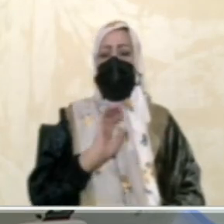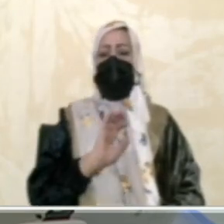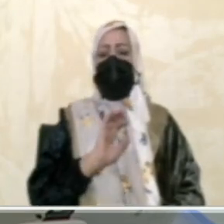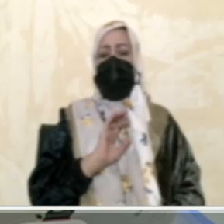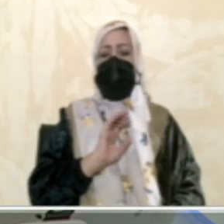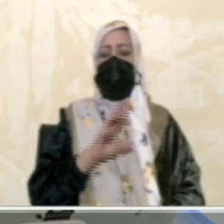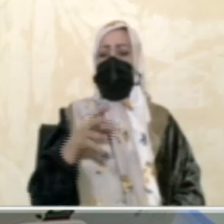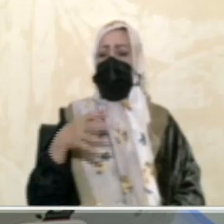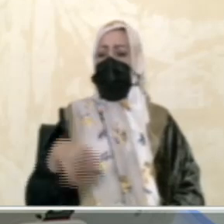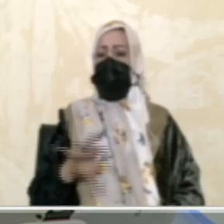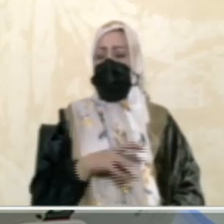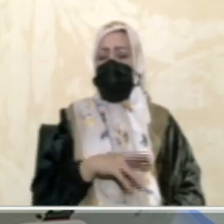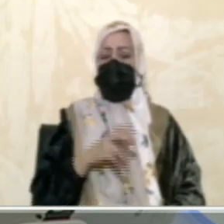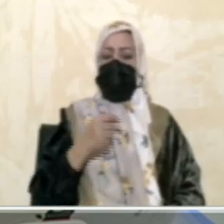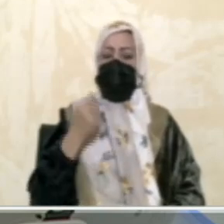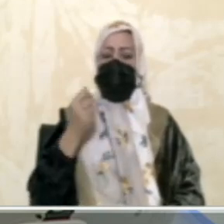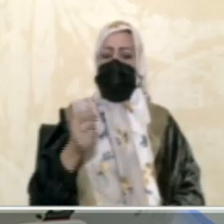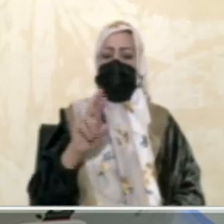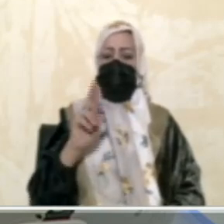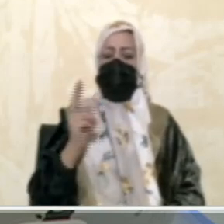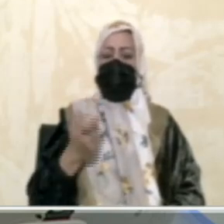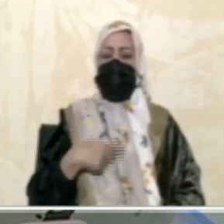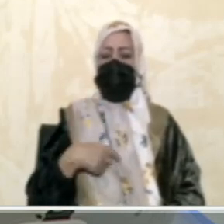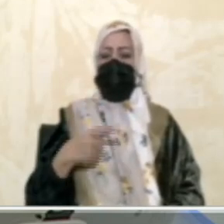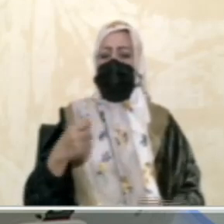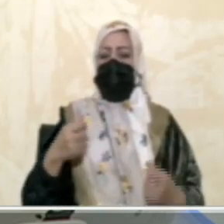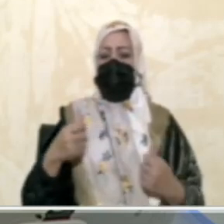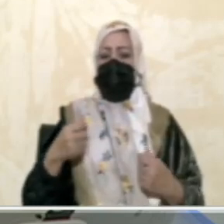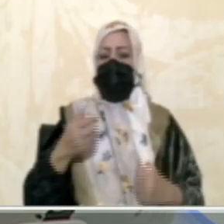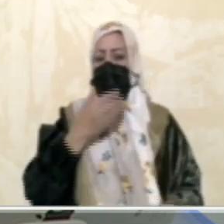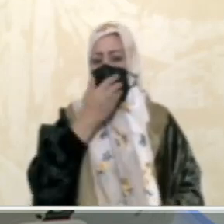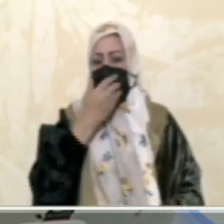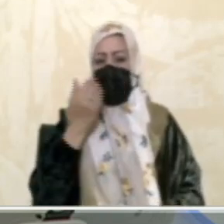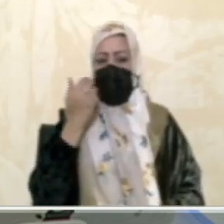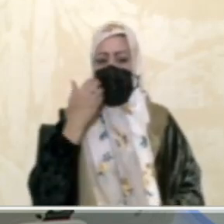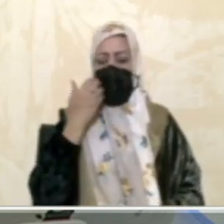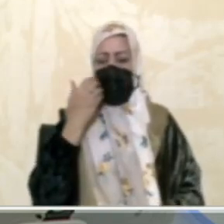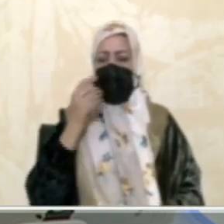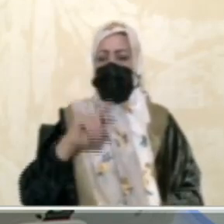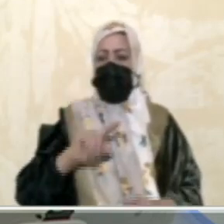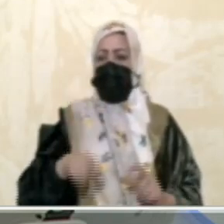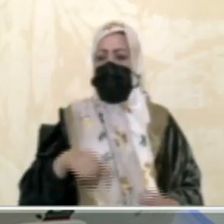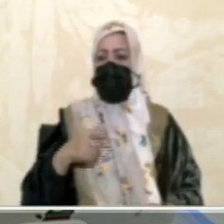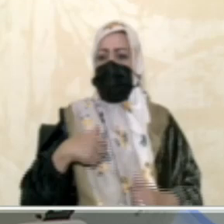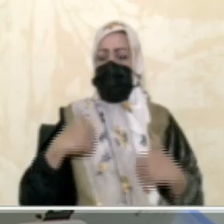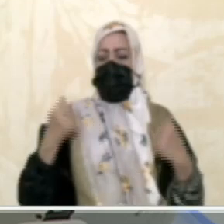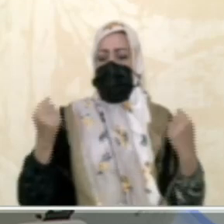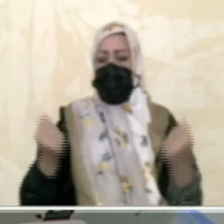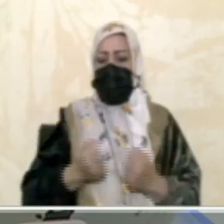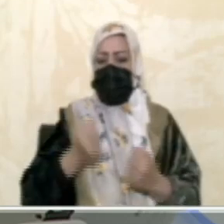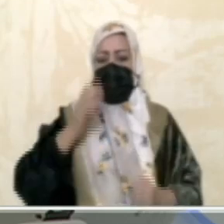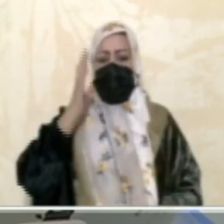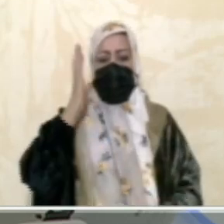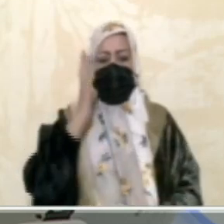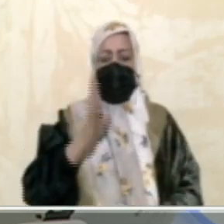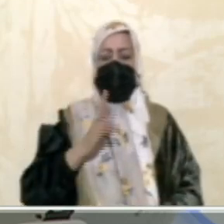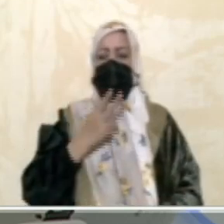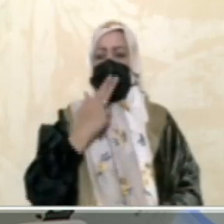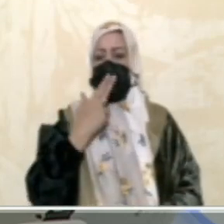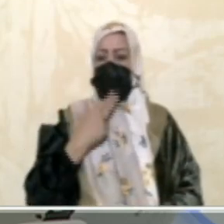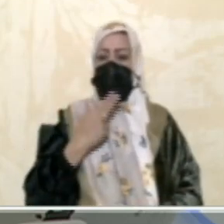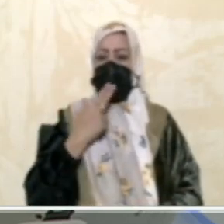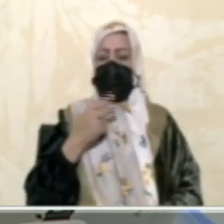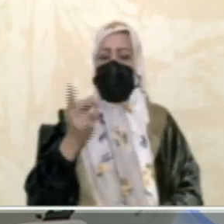الخ في مسائل الصوت ما بين الخلاف في المسائل الاجتهاديه في الصلاه وفي الطهاره وفي النكاح وفي الطلاق وفي